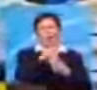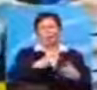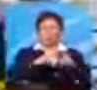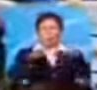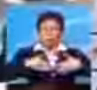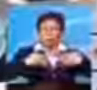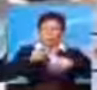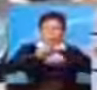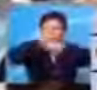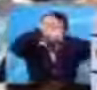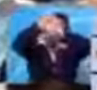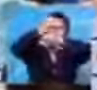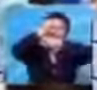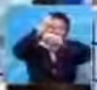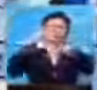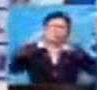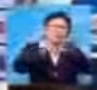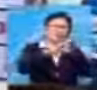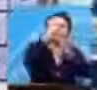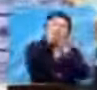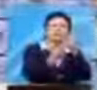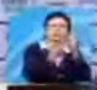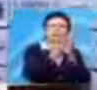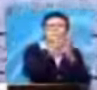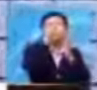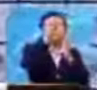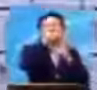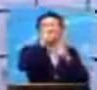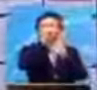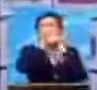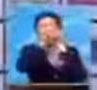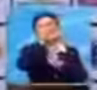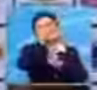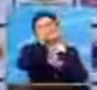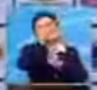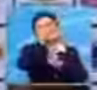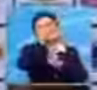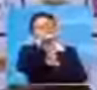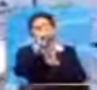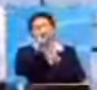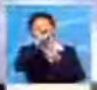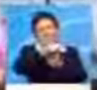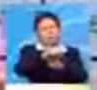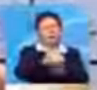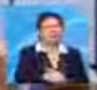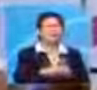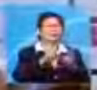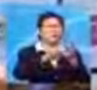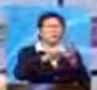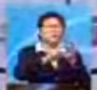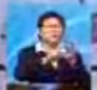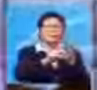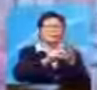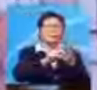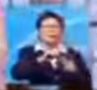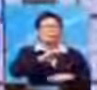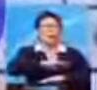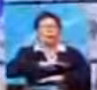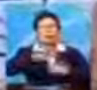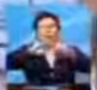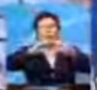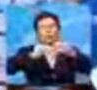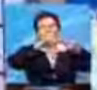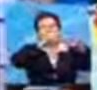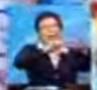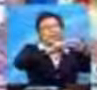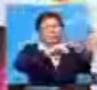Tempat kedua milik jos embag dengan catatan masa 3 jam 58 minit 50 saat manakala sty sekadar berpuas hati di tempat